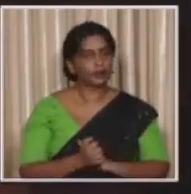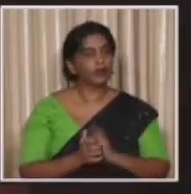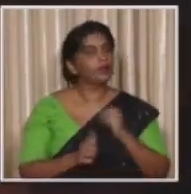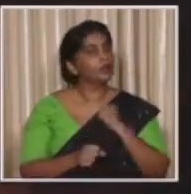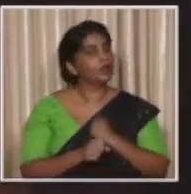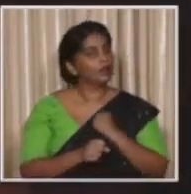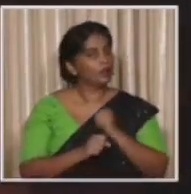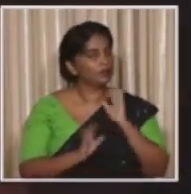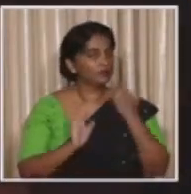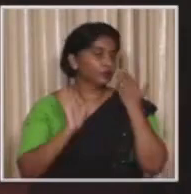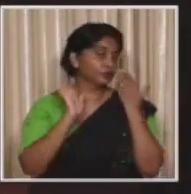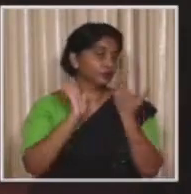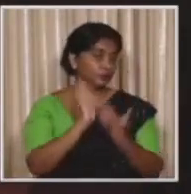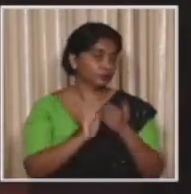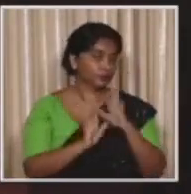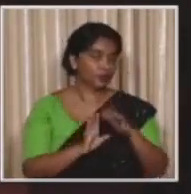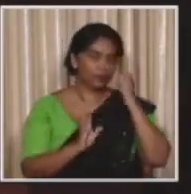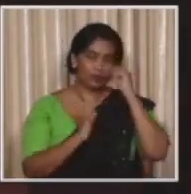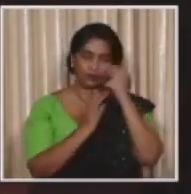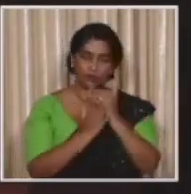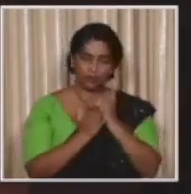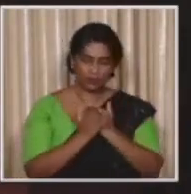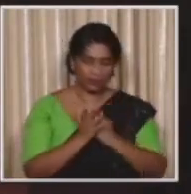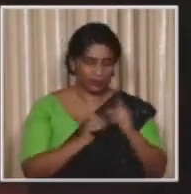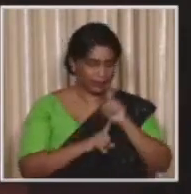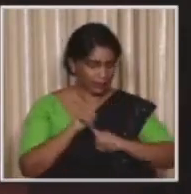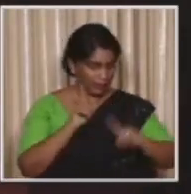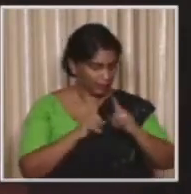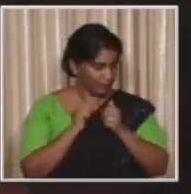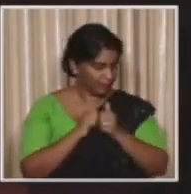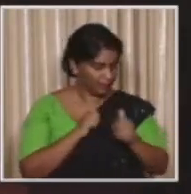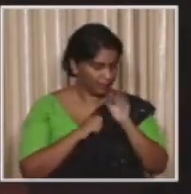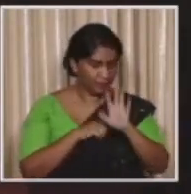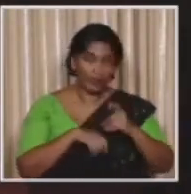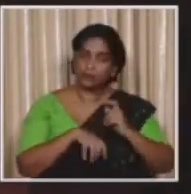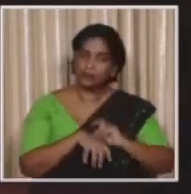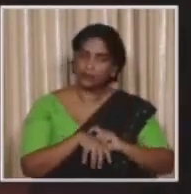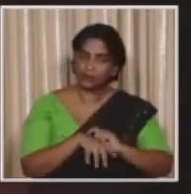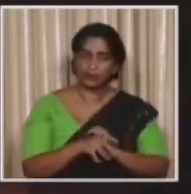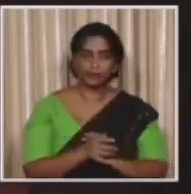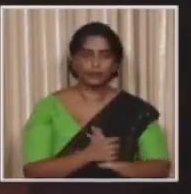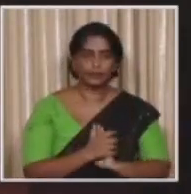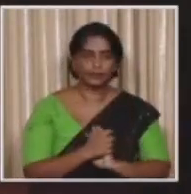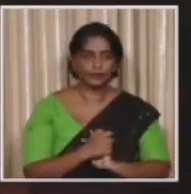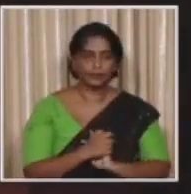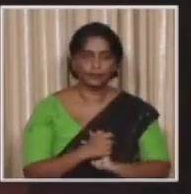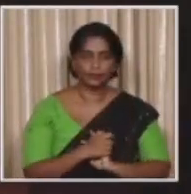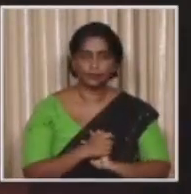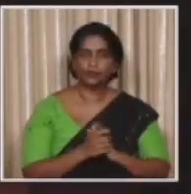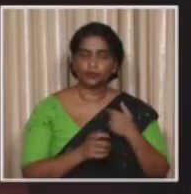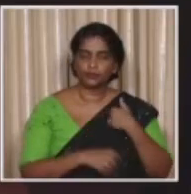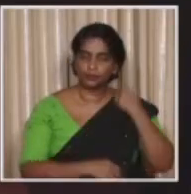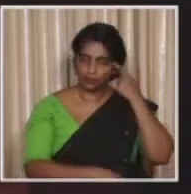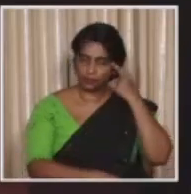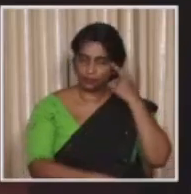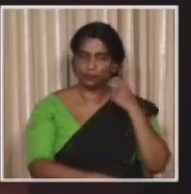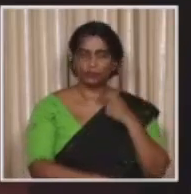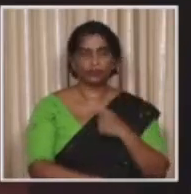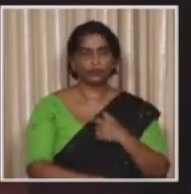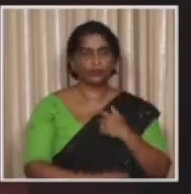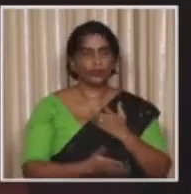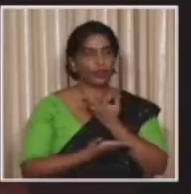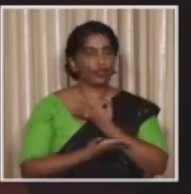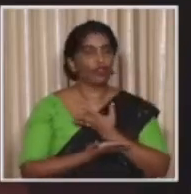ආණ්ඩුව විසින් ඉදිරිපත් කර තිබෙන මෙම යෝජනාව සාකච්ඡාවට භාජනය කරන මොහොතේ මට මතක් වෙනවා